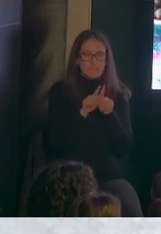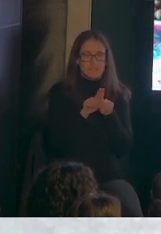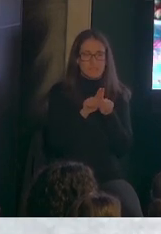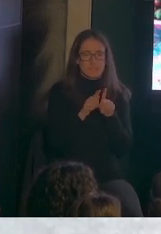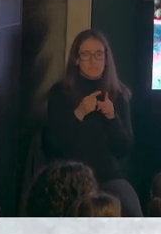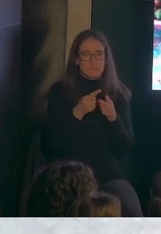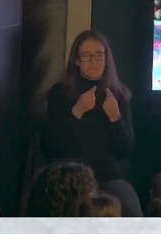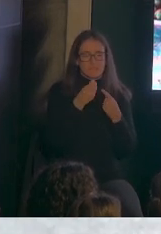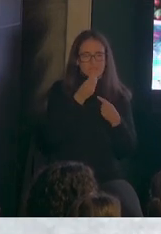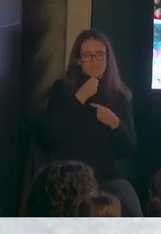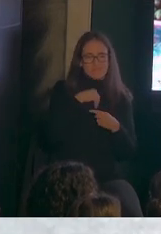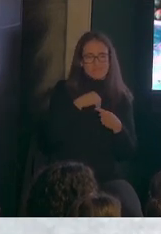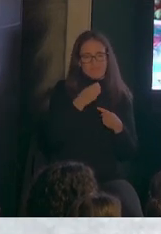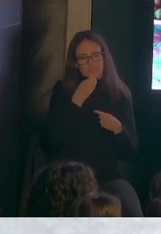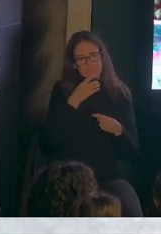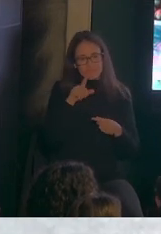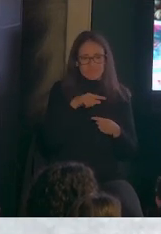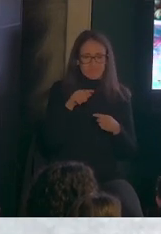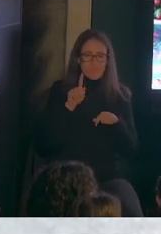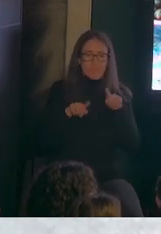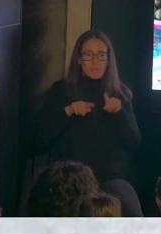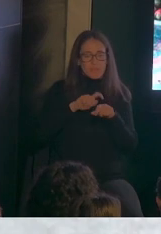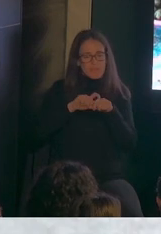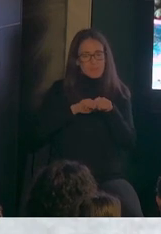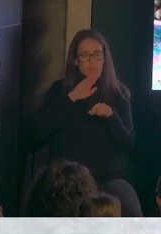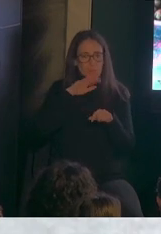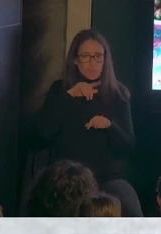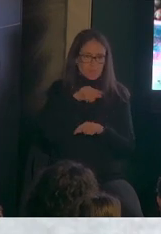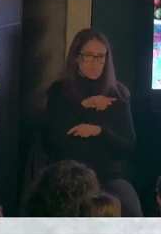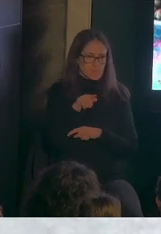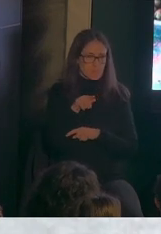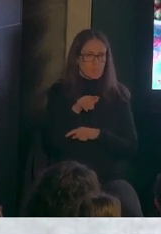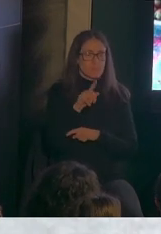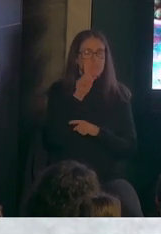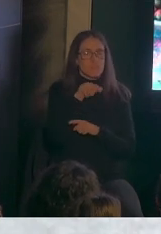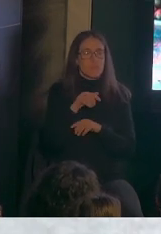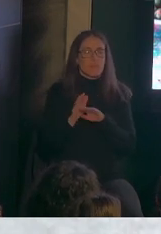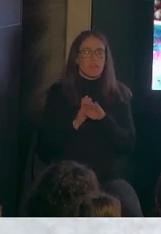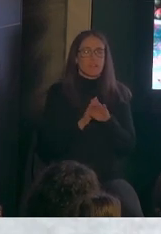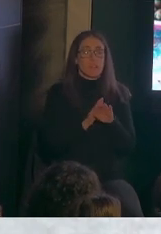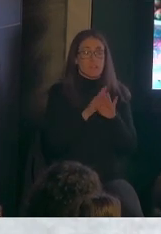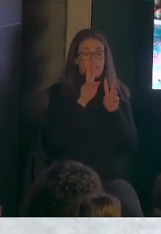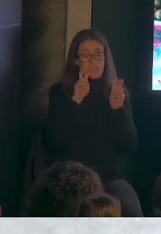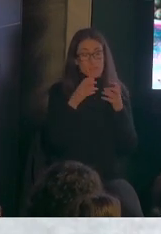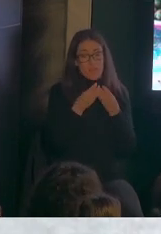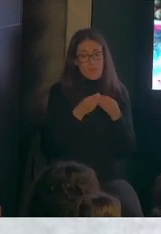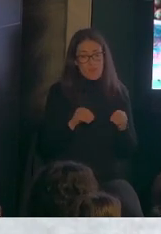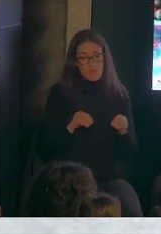Segons el tipus sí que ens funcionaria, segons el tipus no. Ous. Tot això em